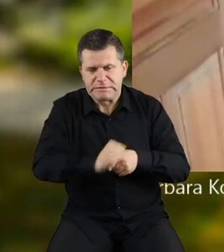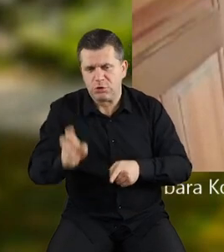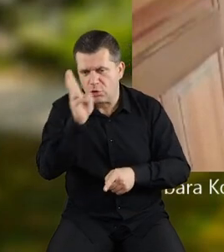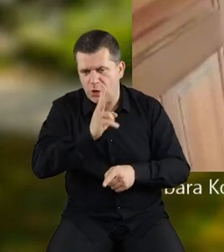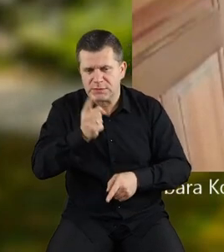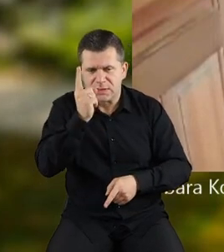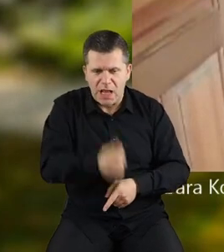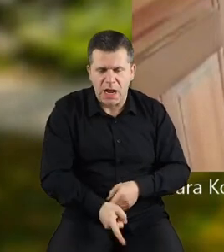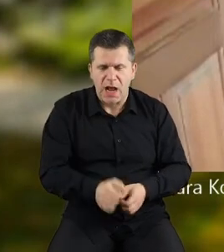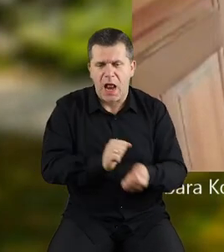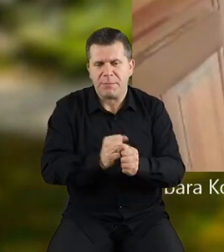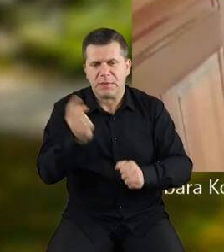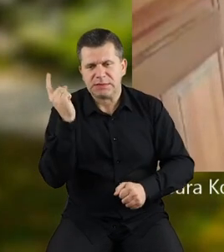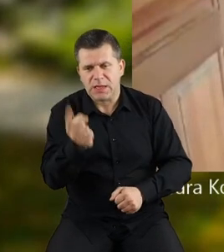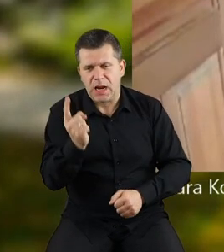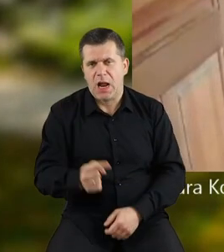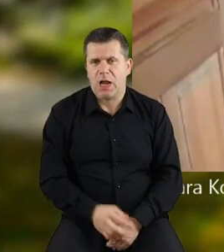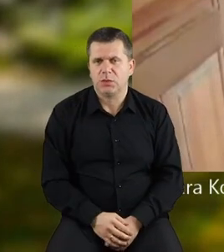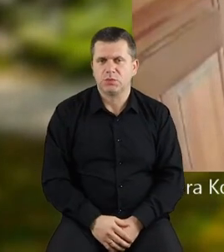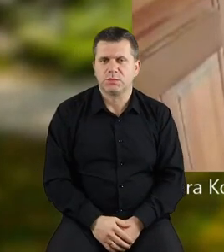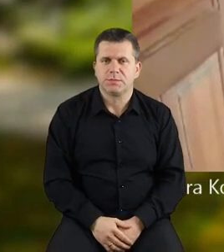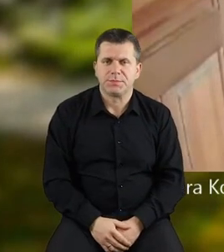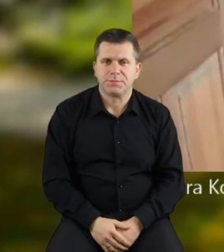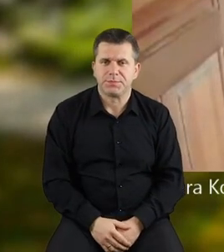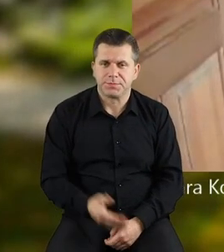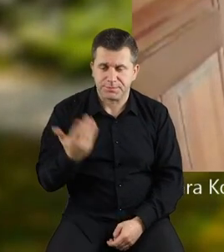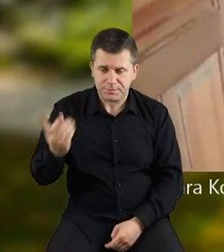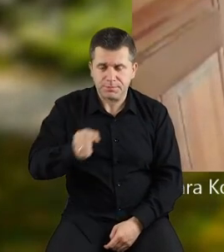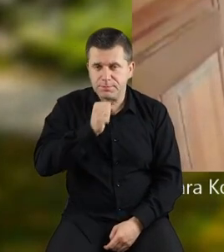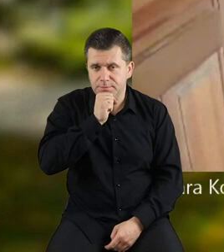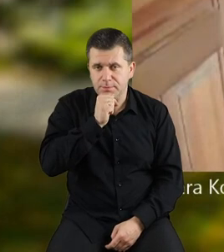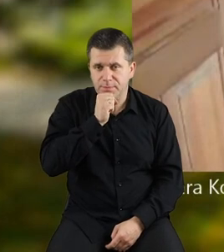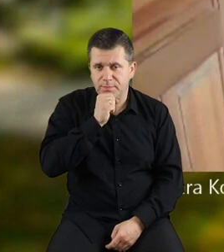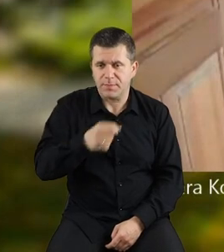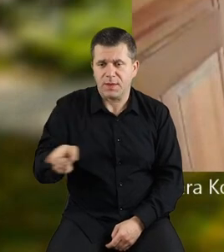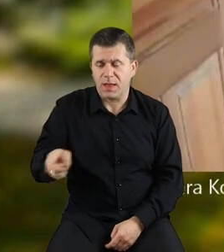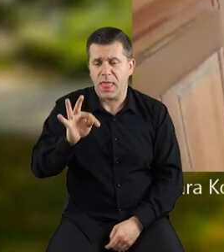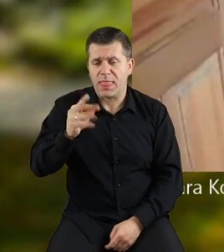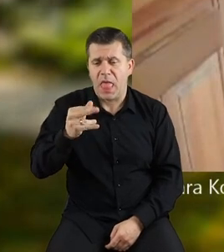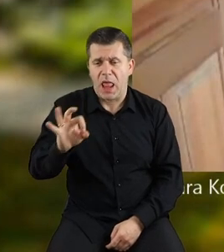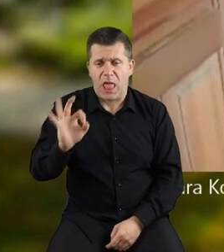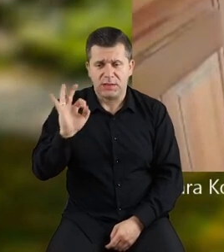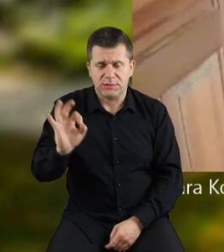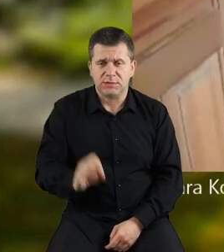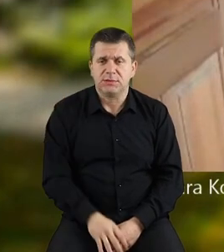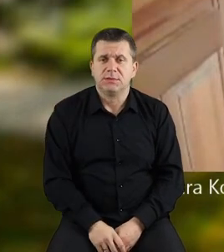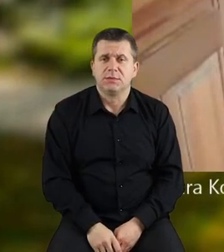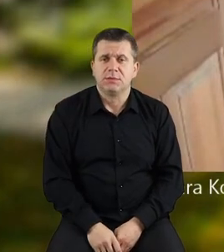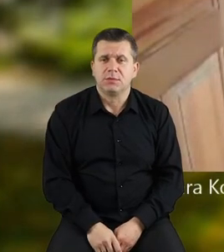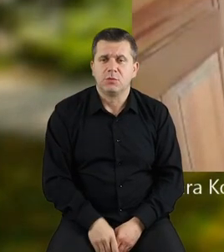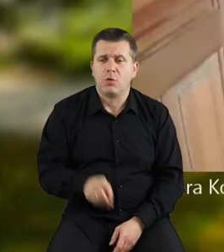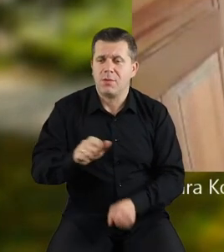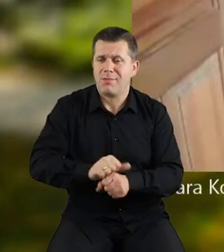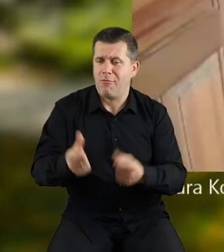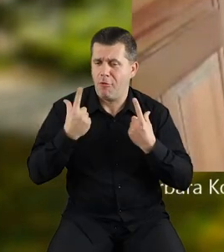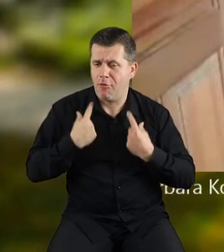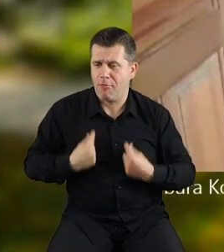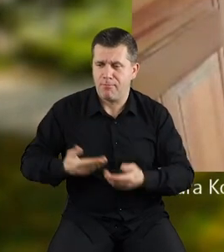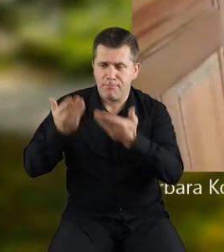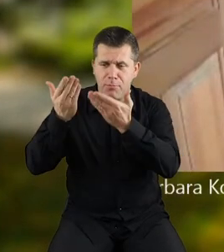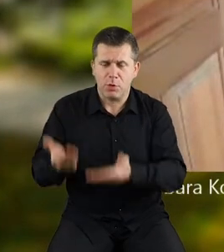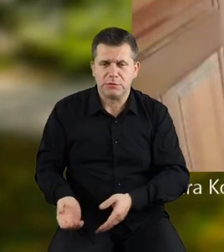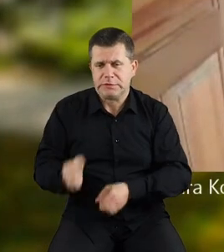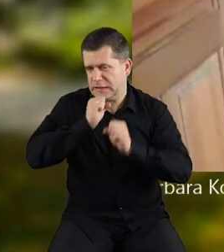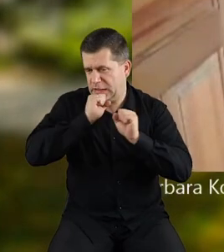i rodzicielskich nakazów czy zakazów. Babka Teresy to postać,